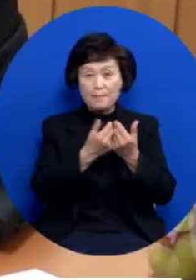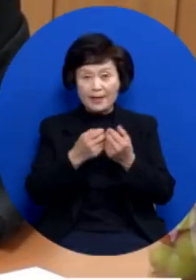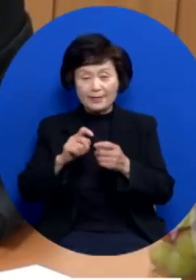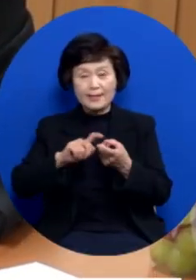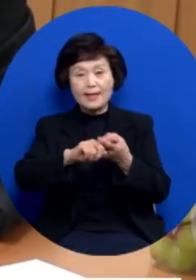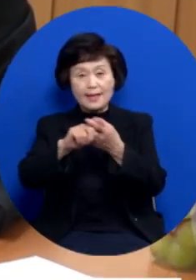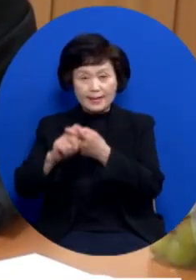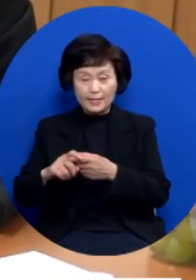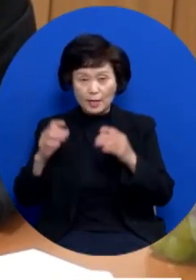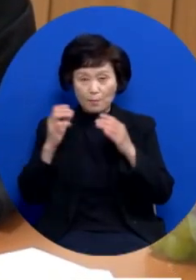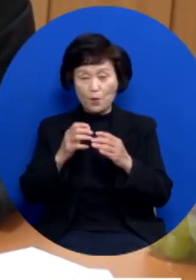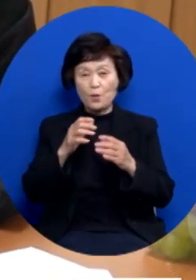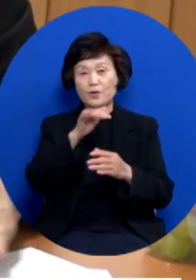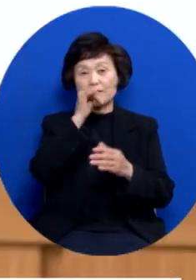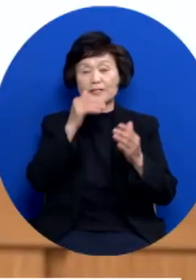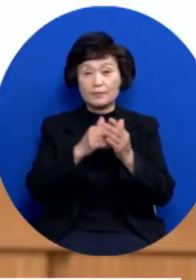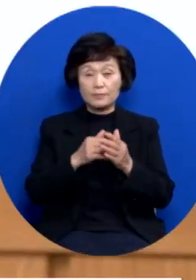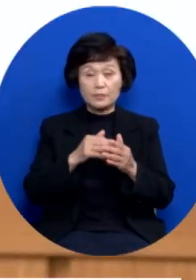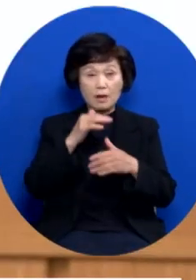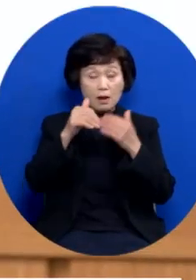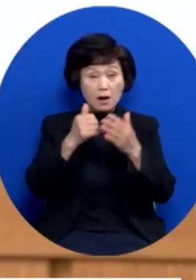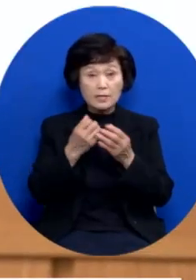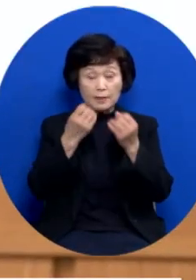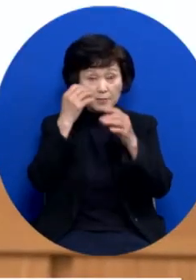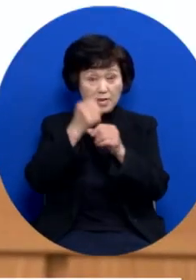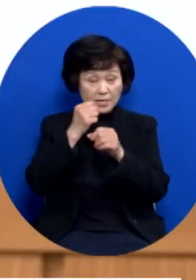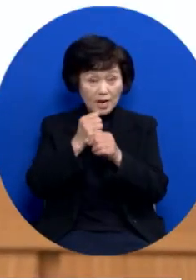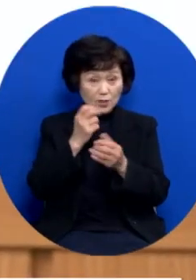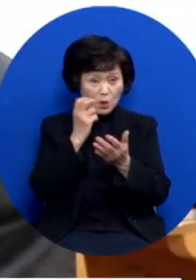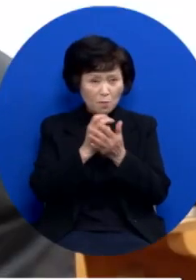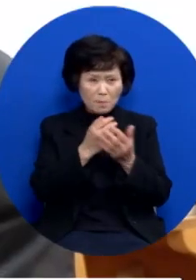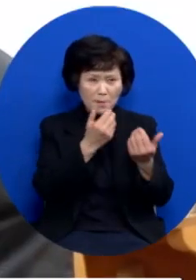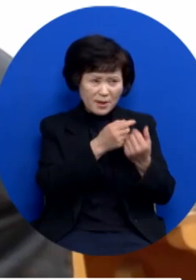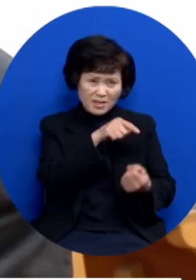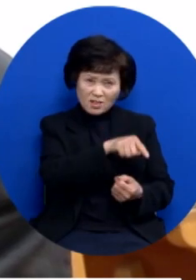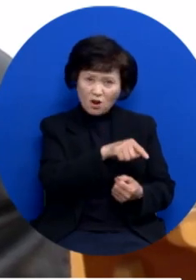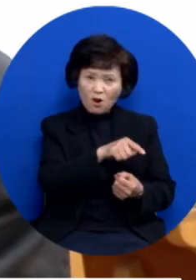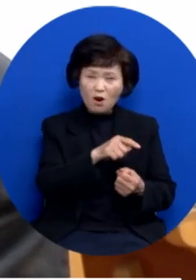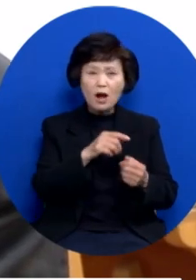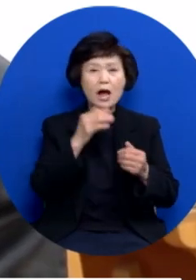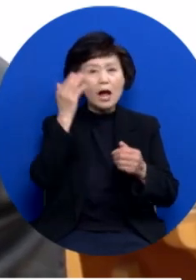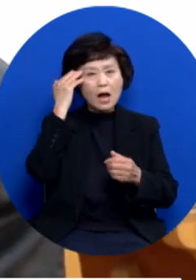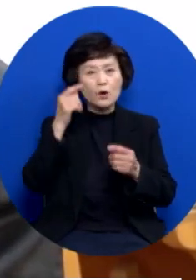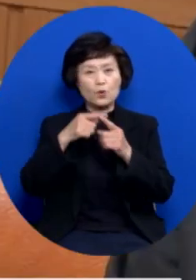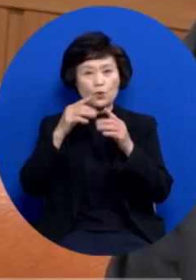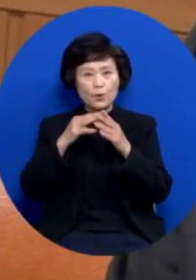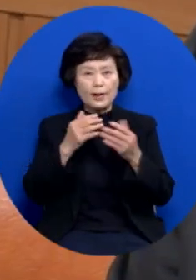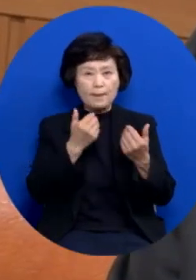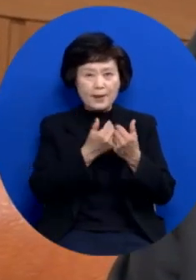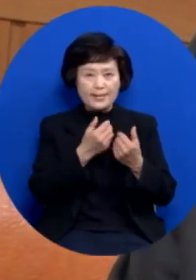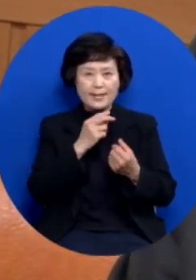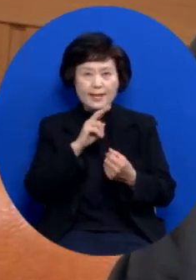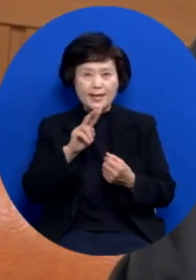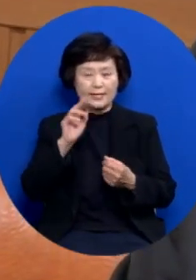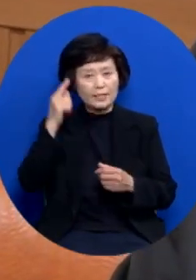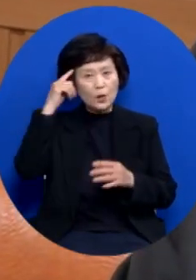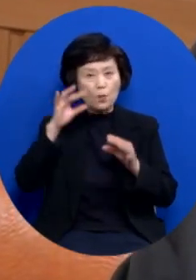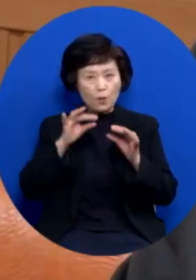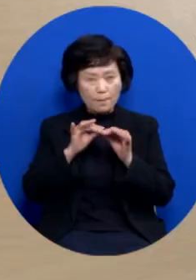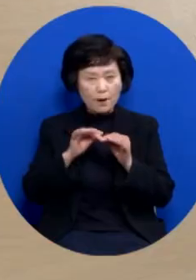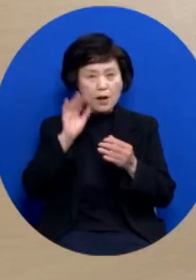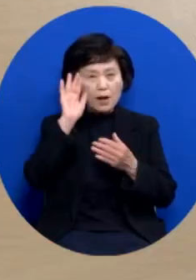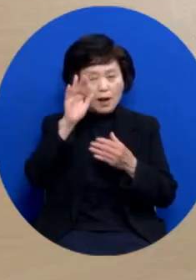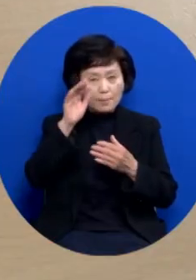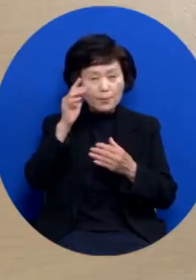이들은 하나님의 창조질서에 반하는 포괄적 차별금지법 제정에 한국교회가 분명히 반대해야 한다는 데 공감하고 향후